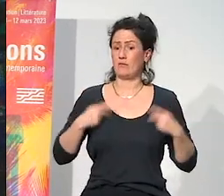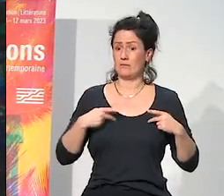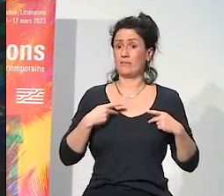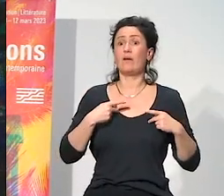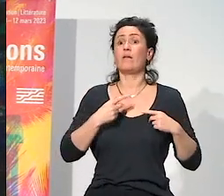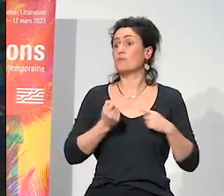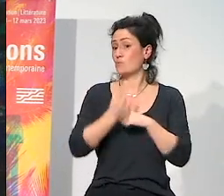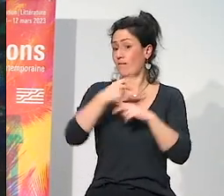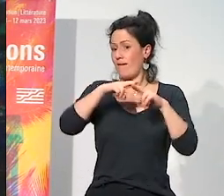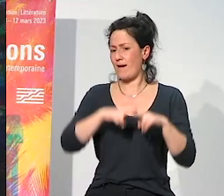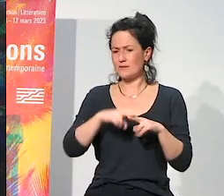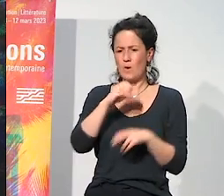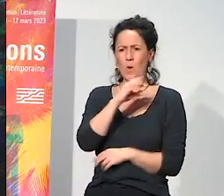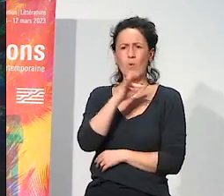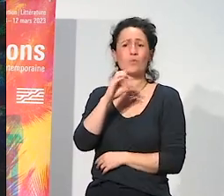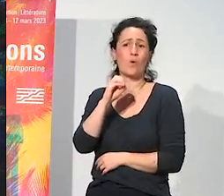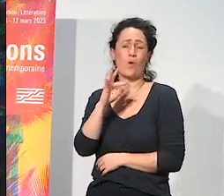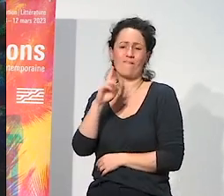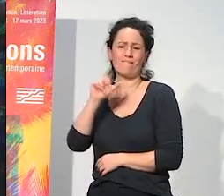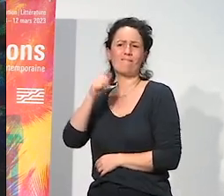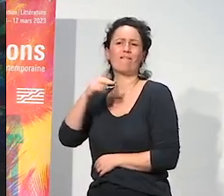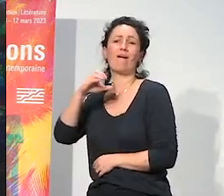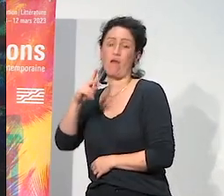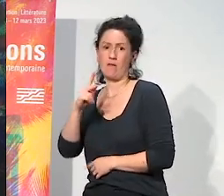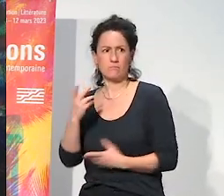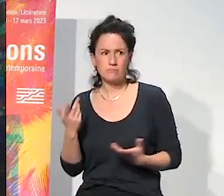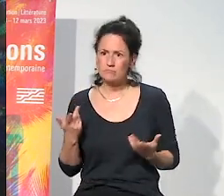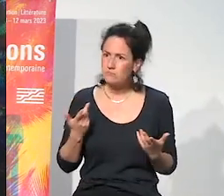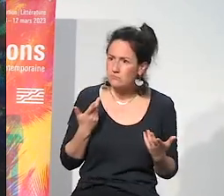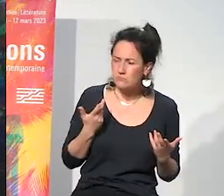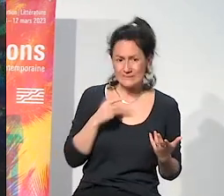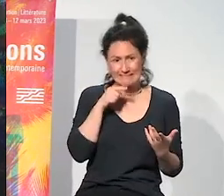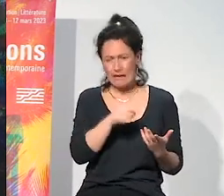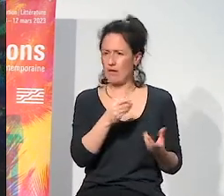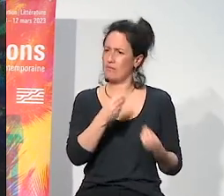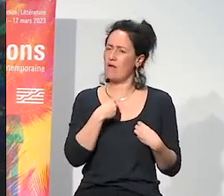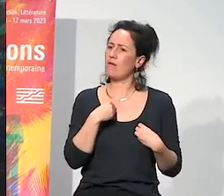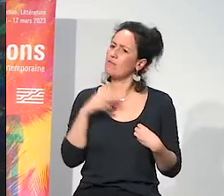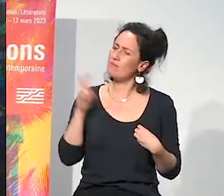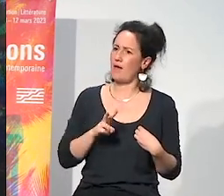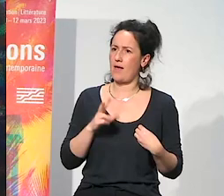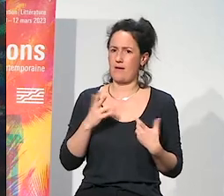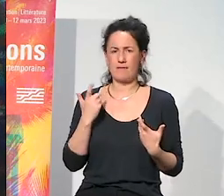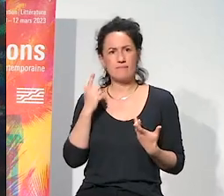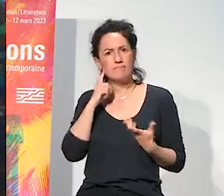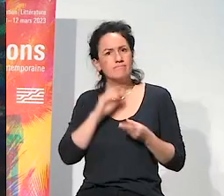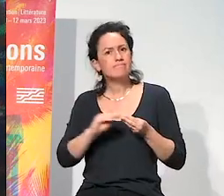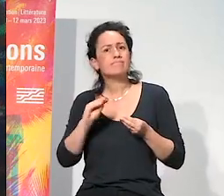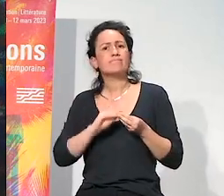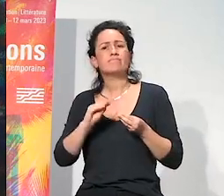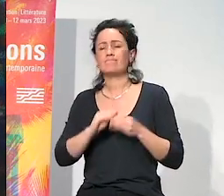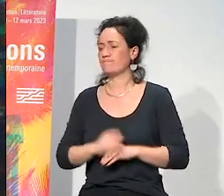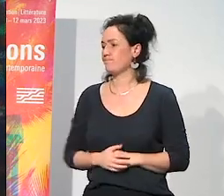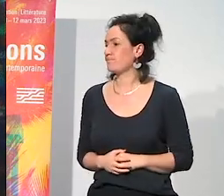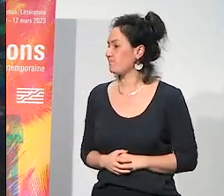Où est l'optimisme? Où est l'espoir? Moi, ce sont vraiment ce genre de questions-là qui m'ont tenue. C'est-à-dire que là, si on en